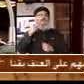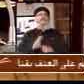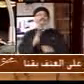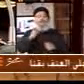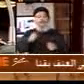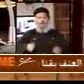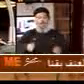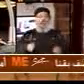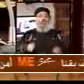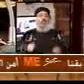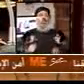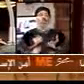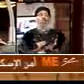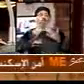مملوءة،